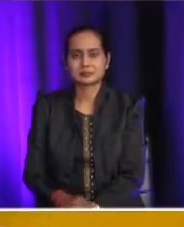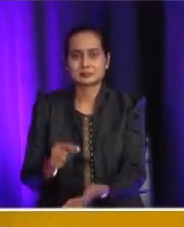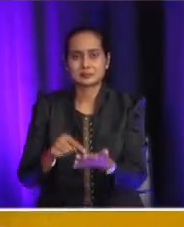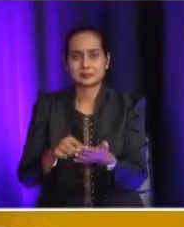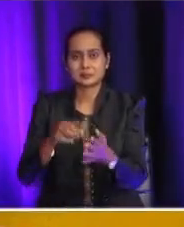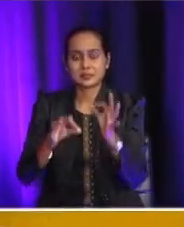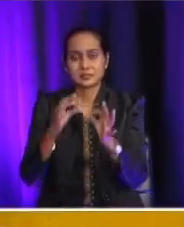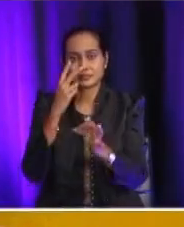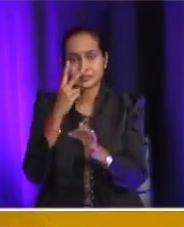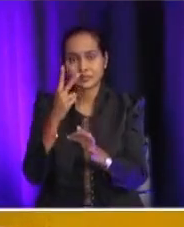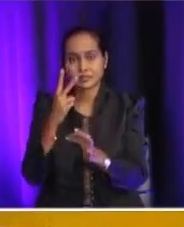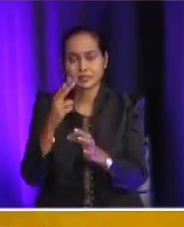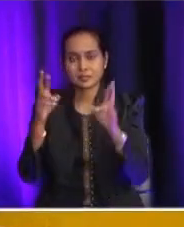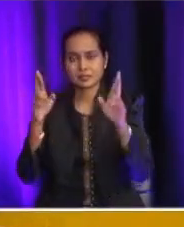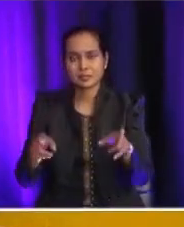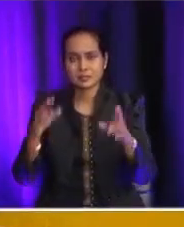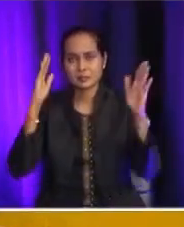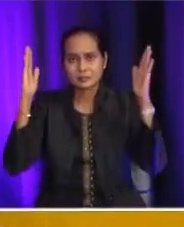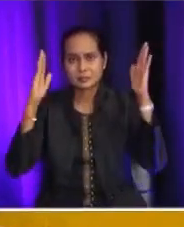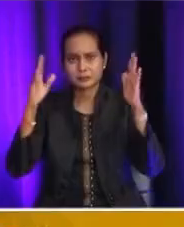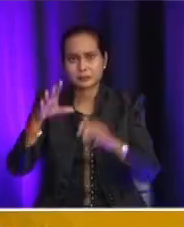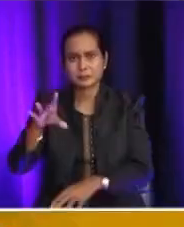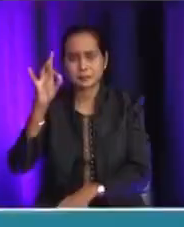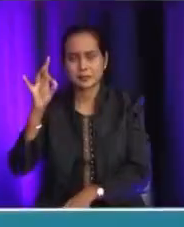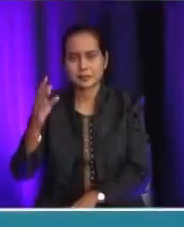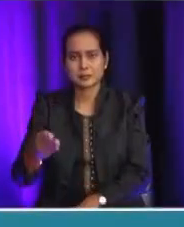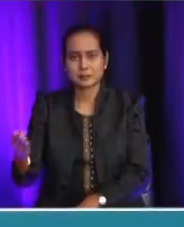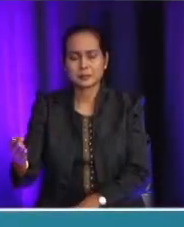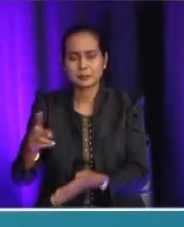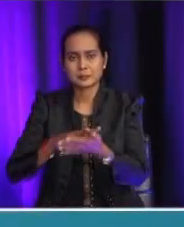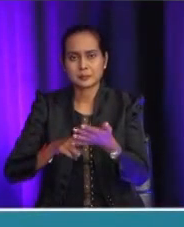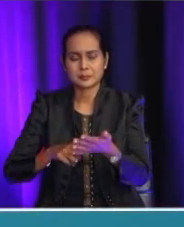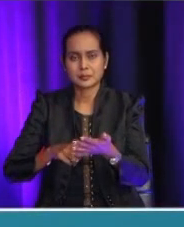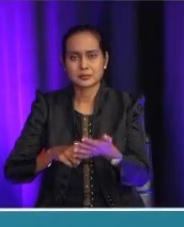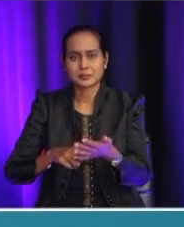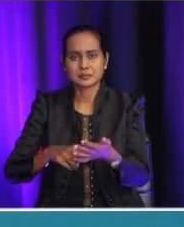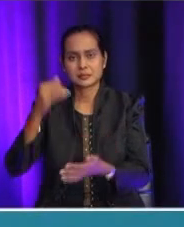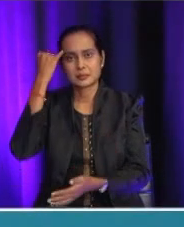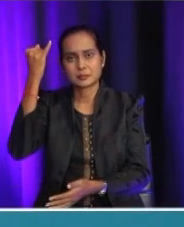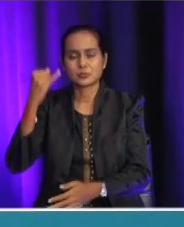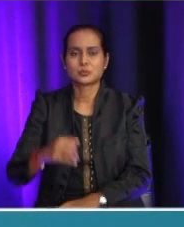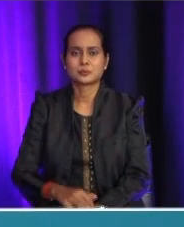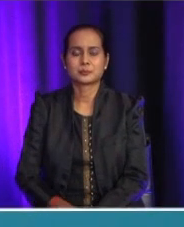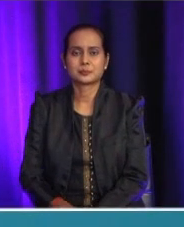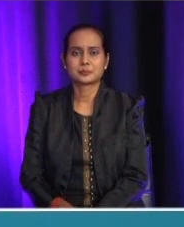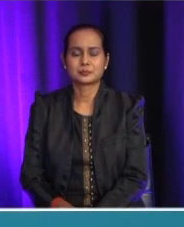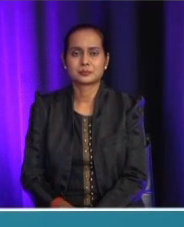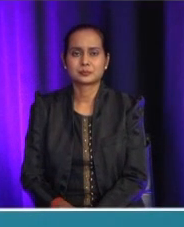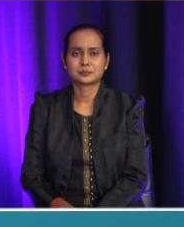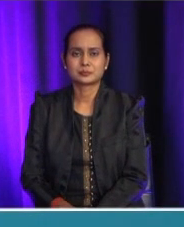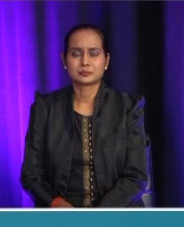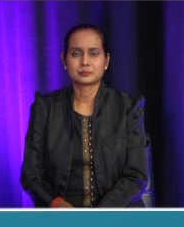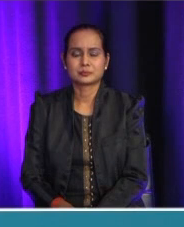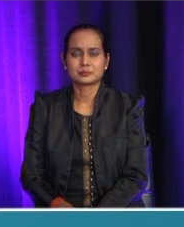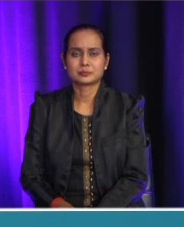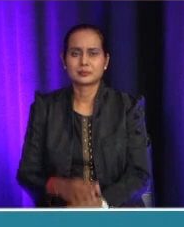ya, rakyat Malaysia ni memilih bahan bacaan ilmiah. Okey. Tadi kan kalau